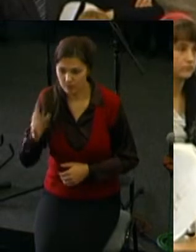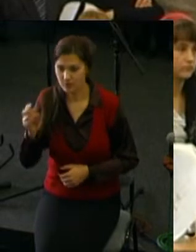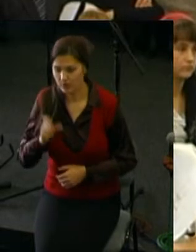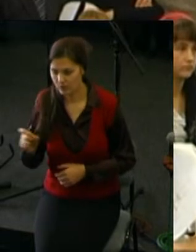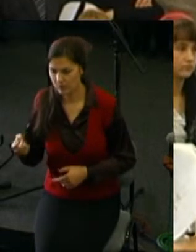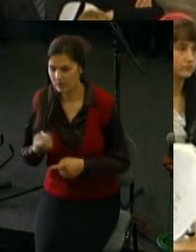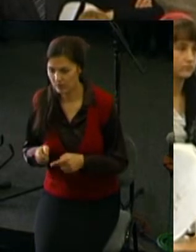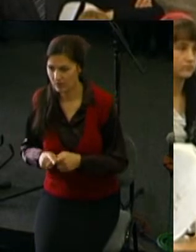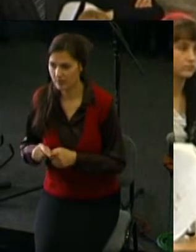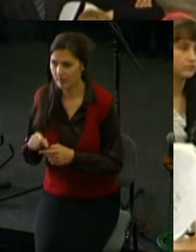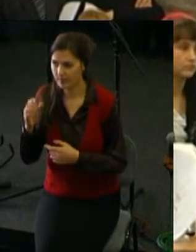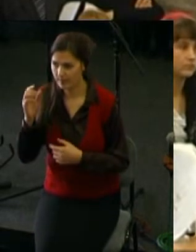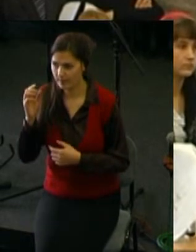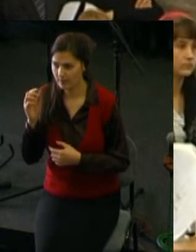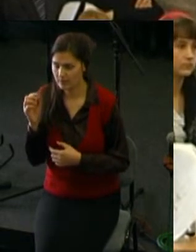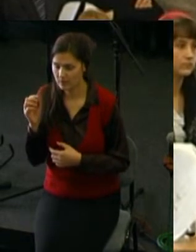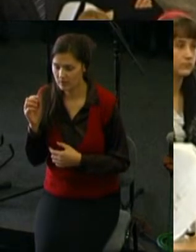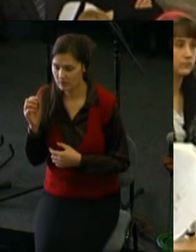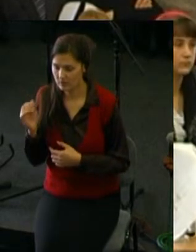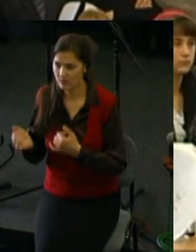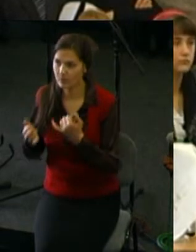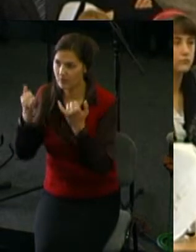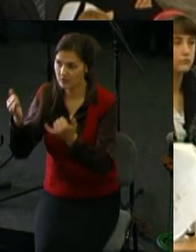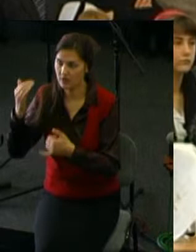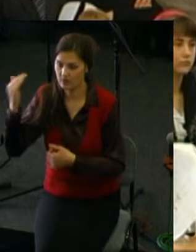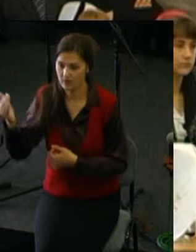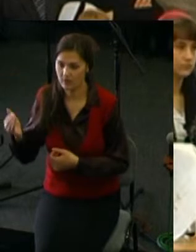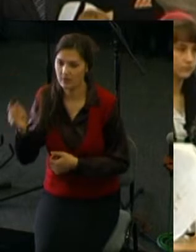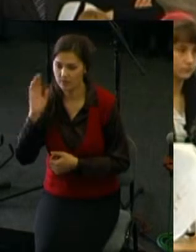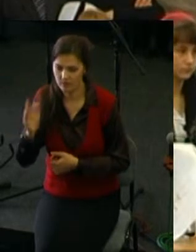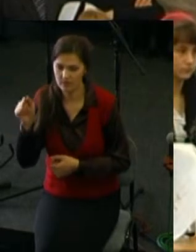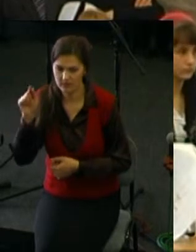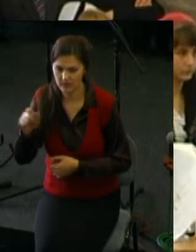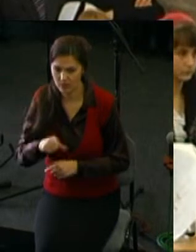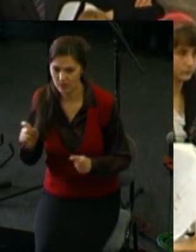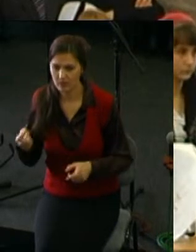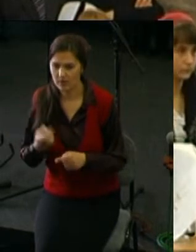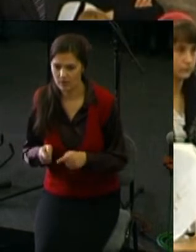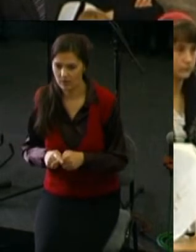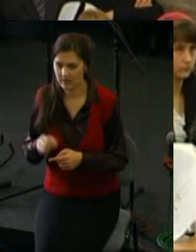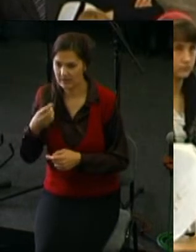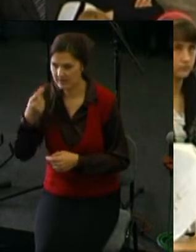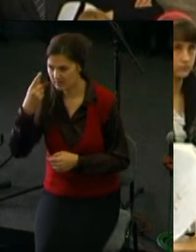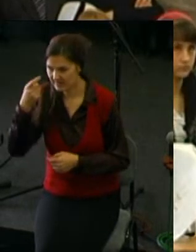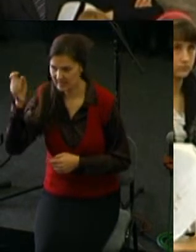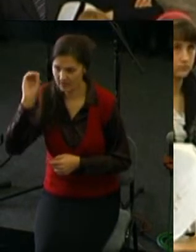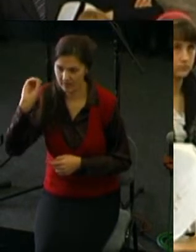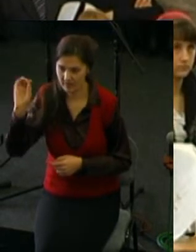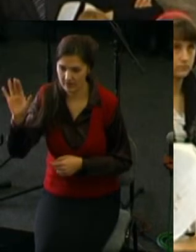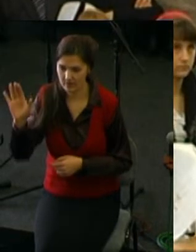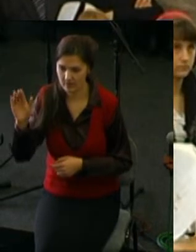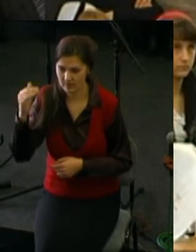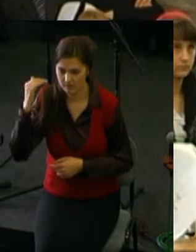Христа просто ненавиділи його із різних причин були люди які мали в своєму серці